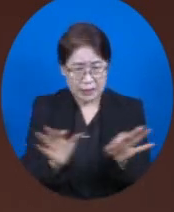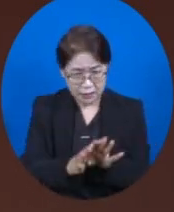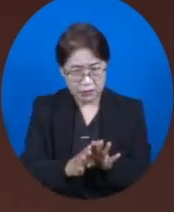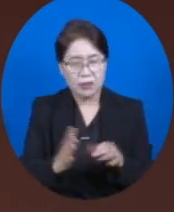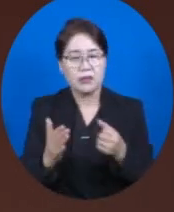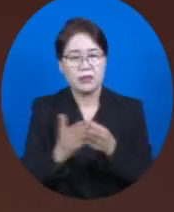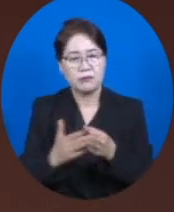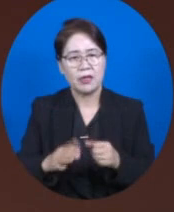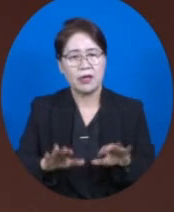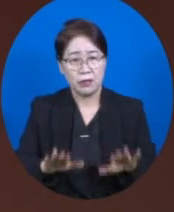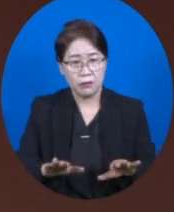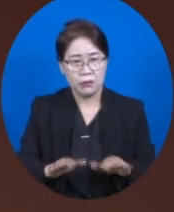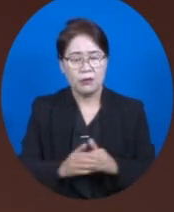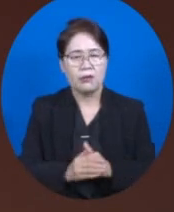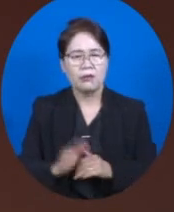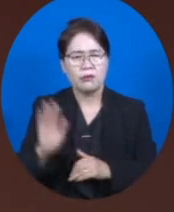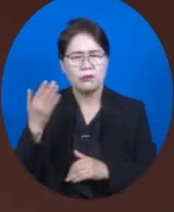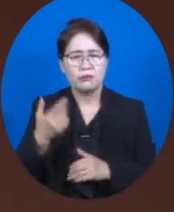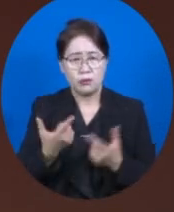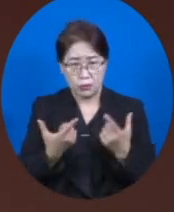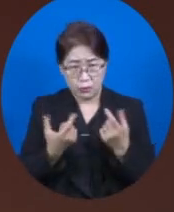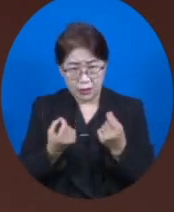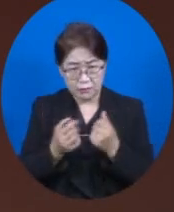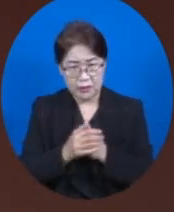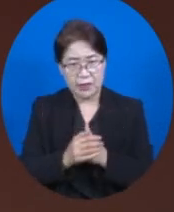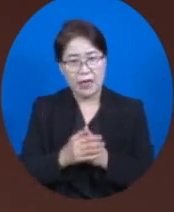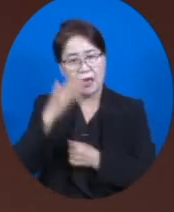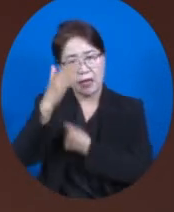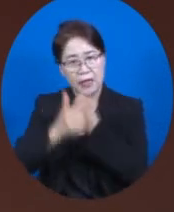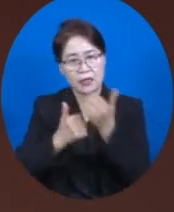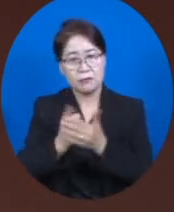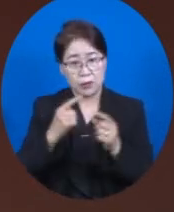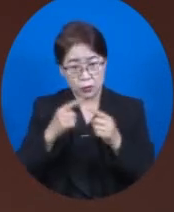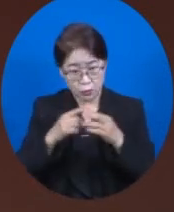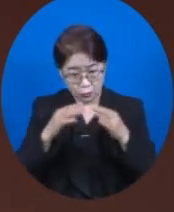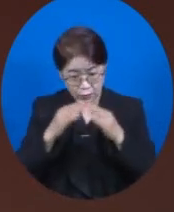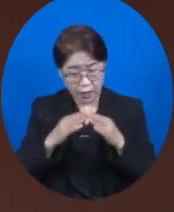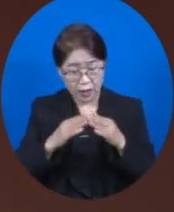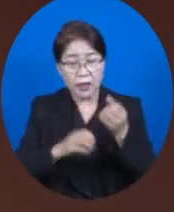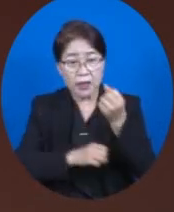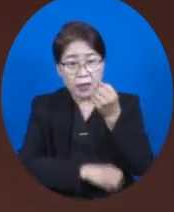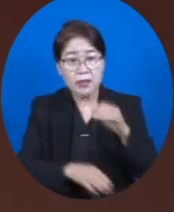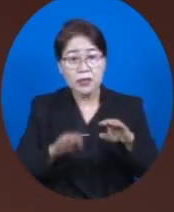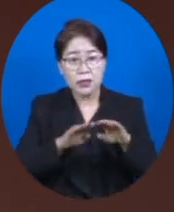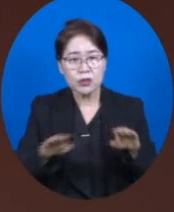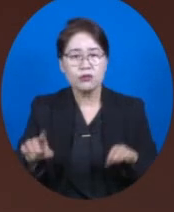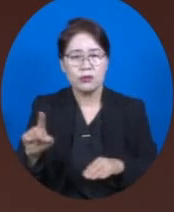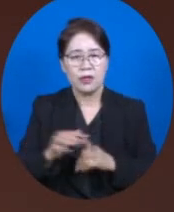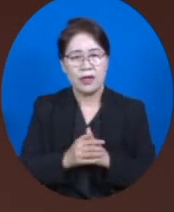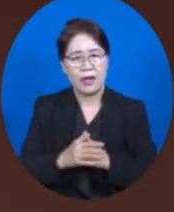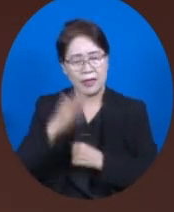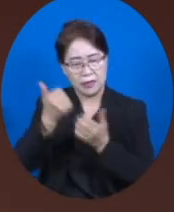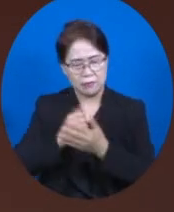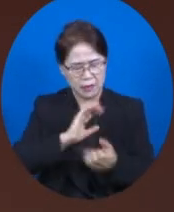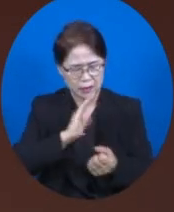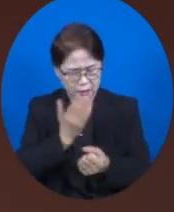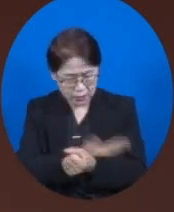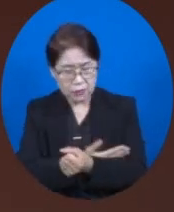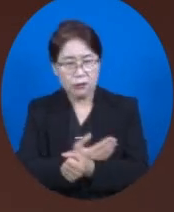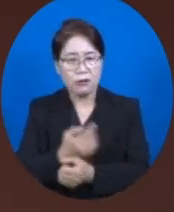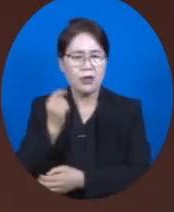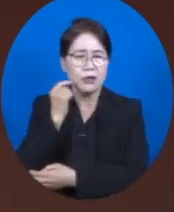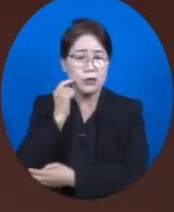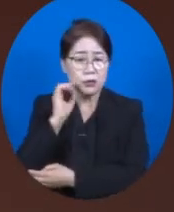오늘도 마찬가지입니다 하나님의 성전 됨의 기준은 하나님의 능력과 영광의